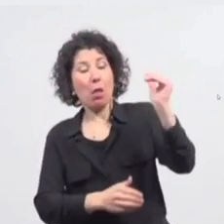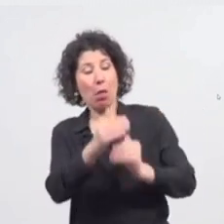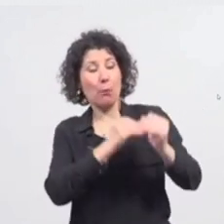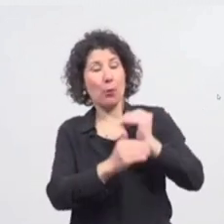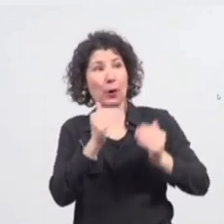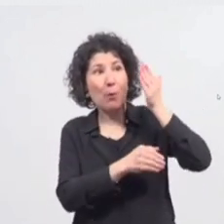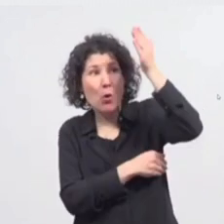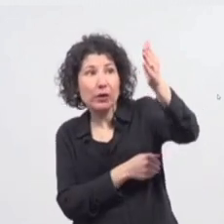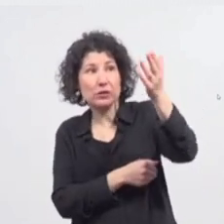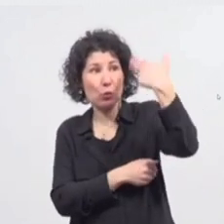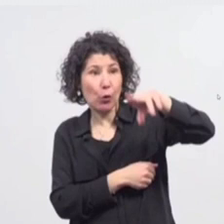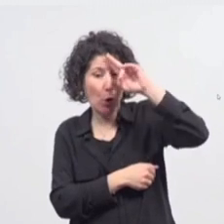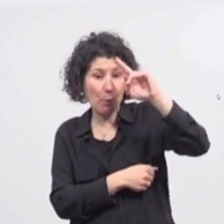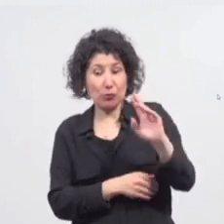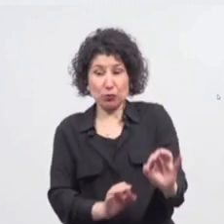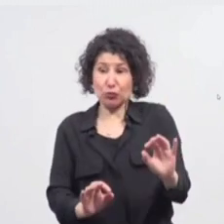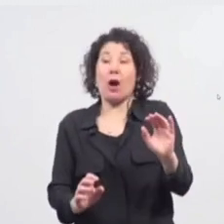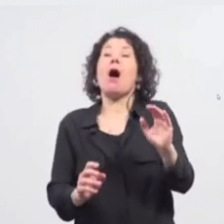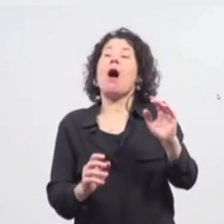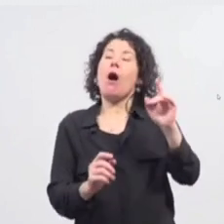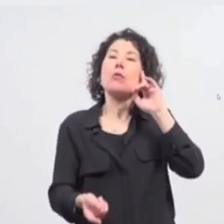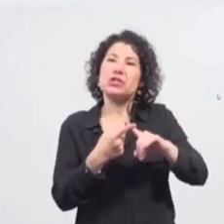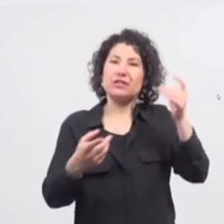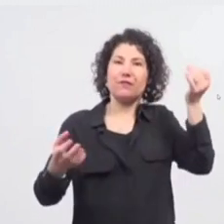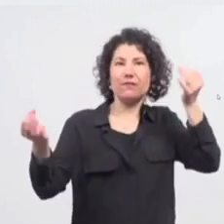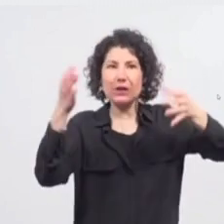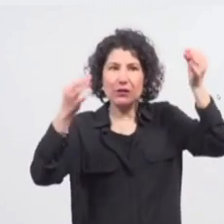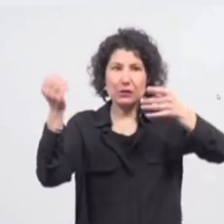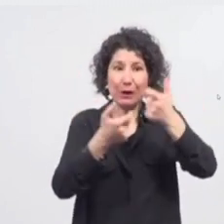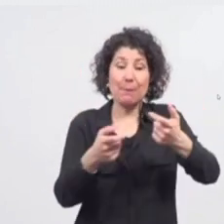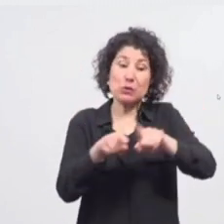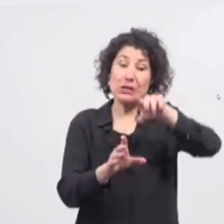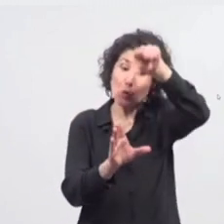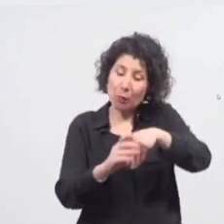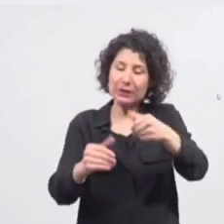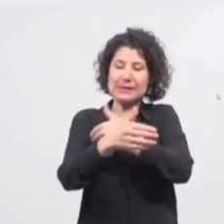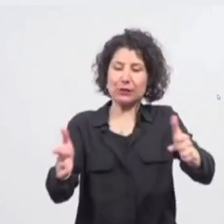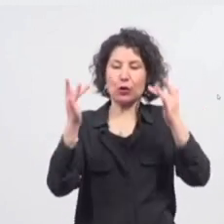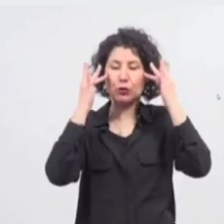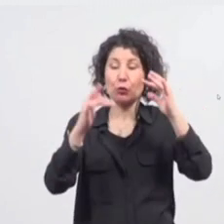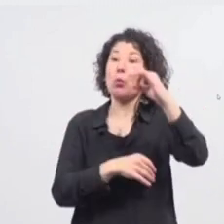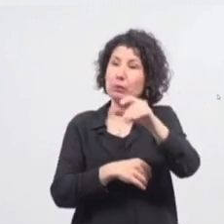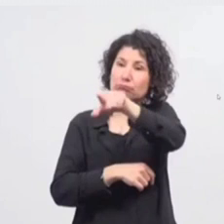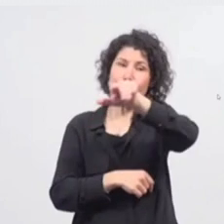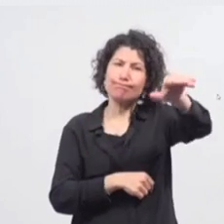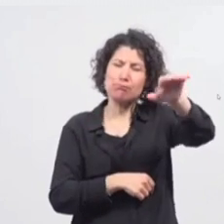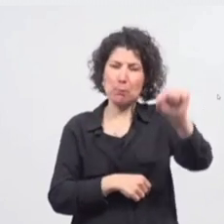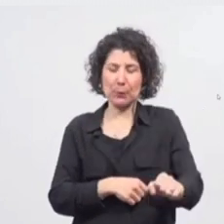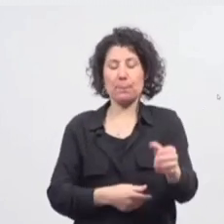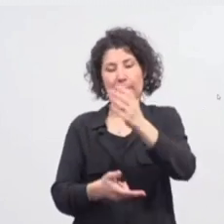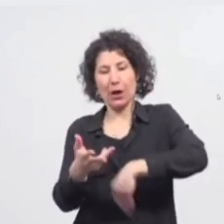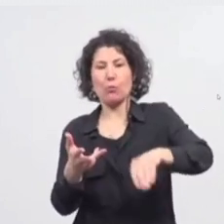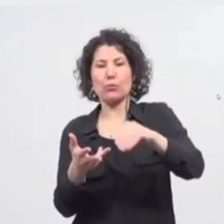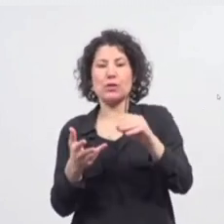oui, pour la première fois, pour le secteur de la culture. Enfin, le quatrième élément, Institut européen de l'innovation et de